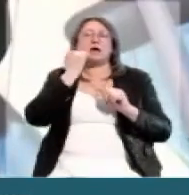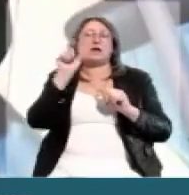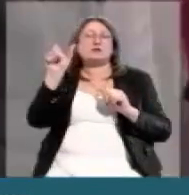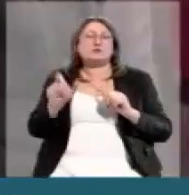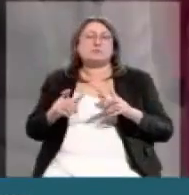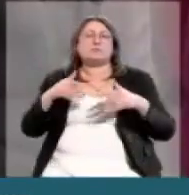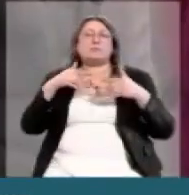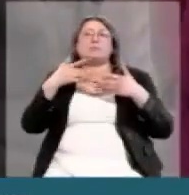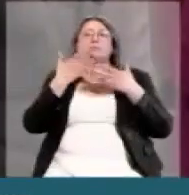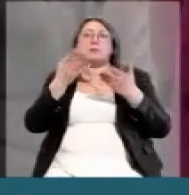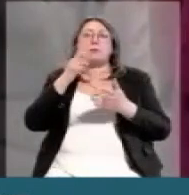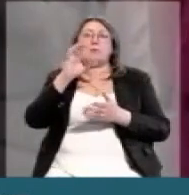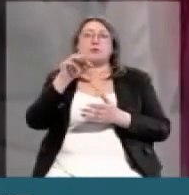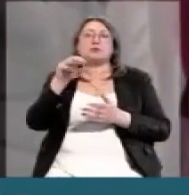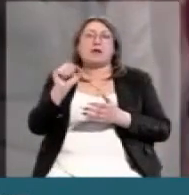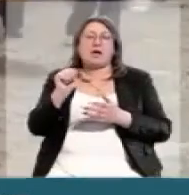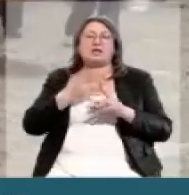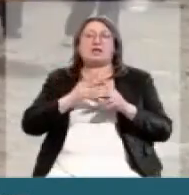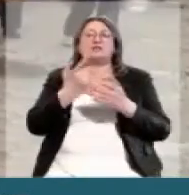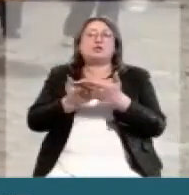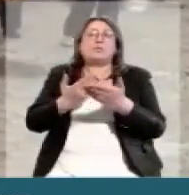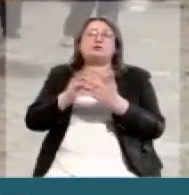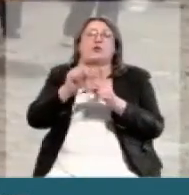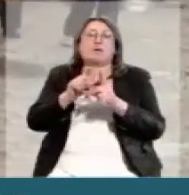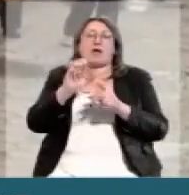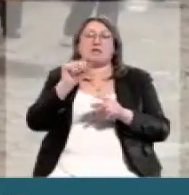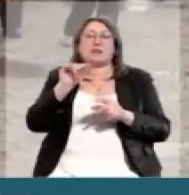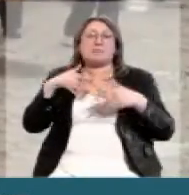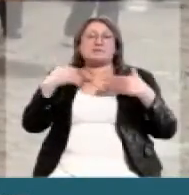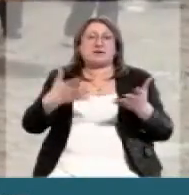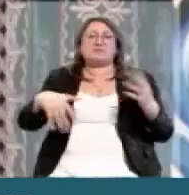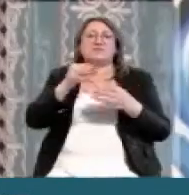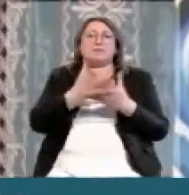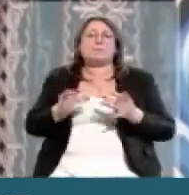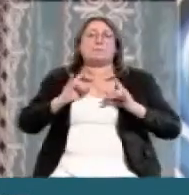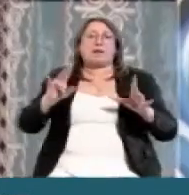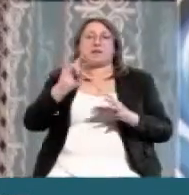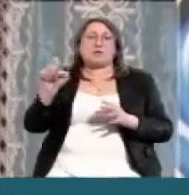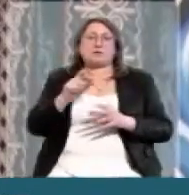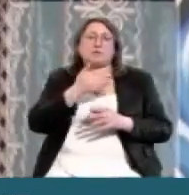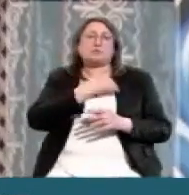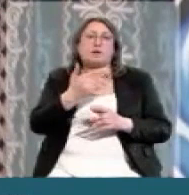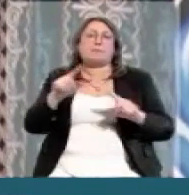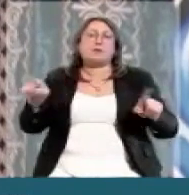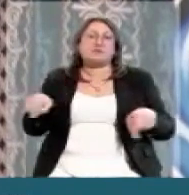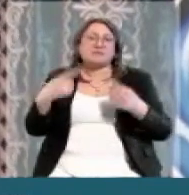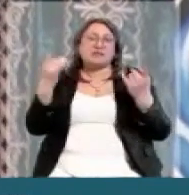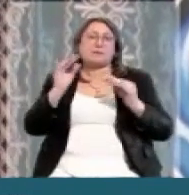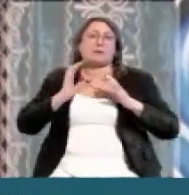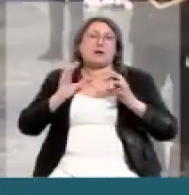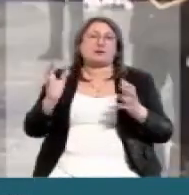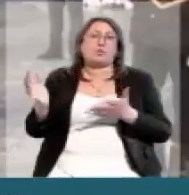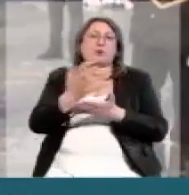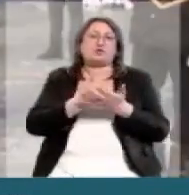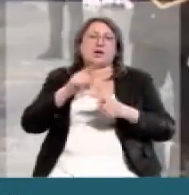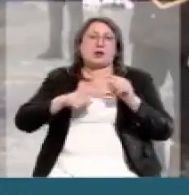произносит бата, то есть напутственные слова. Аксакал поздравил односельчан с весенним праздником Наурыз, пожелал процветания и богатый